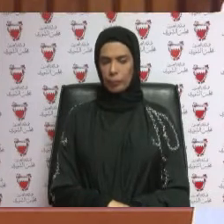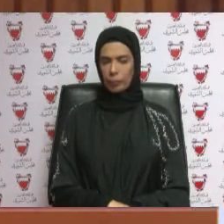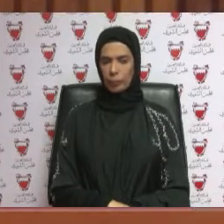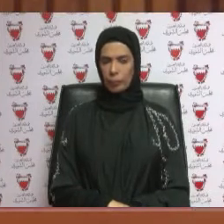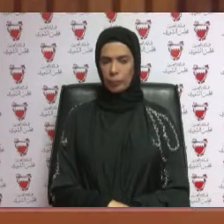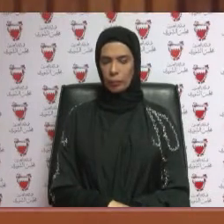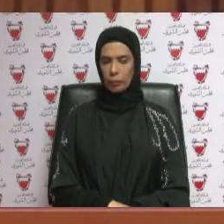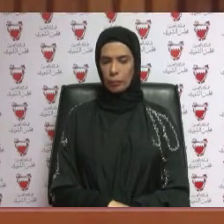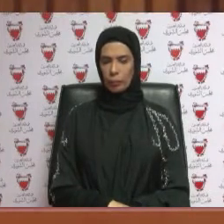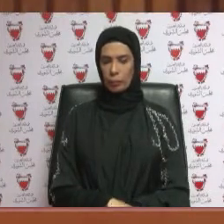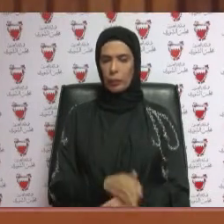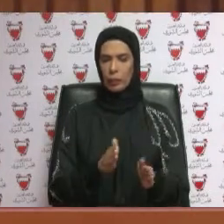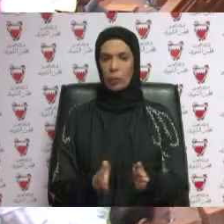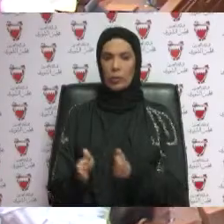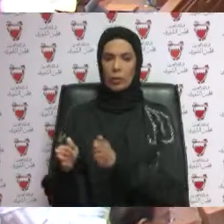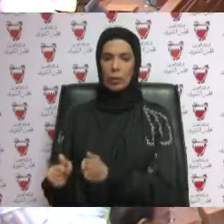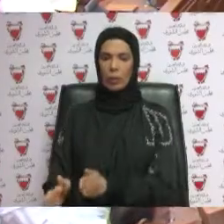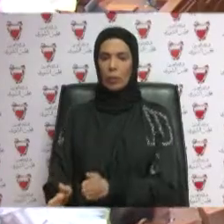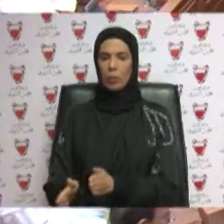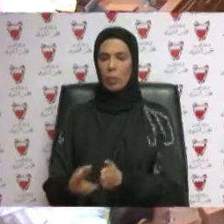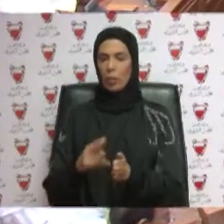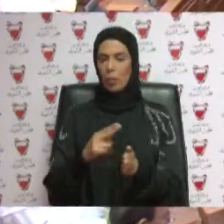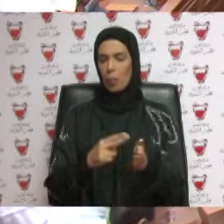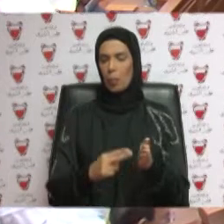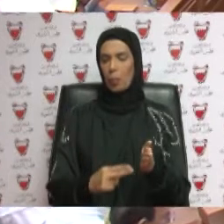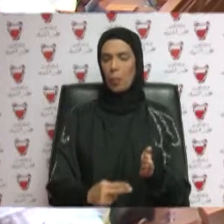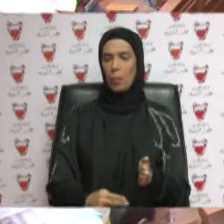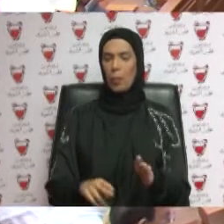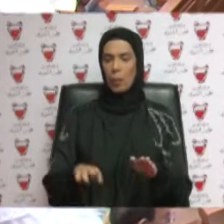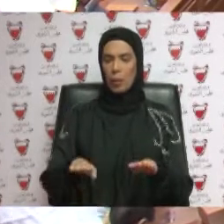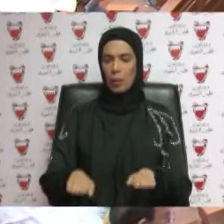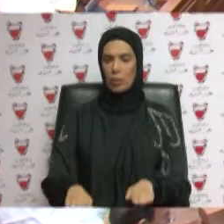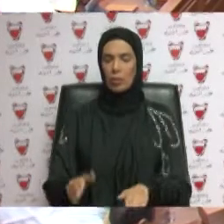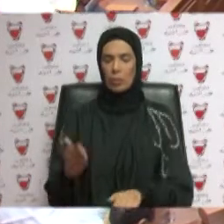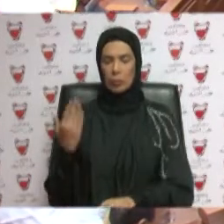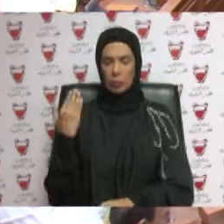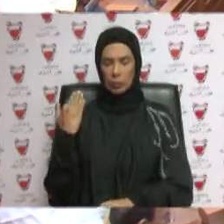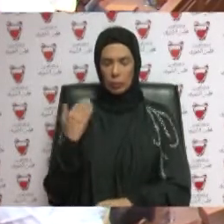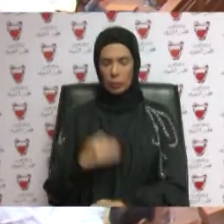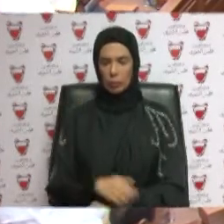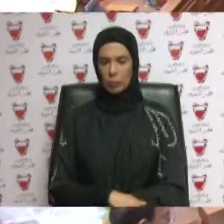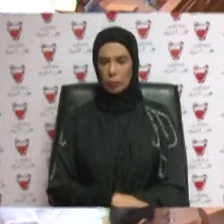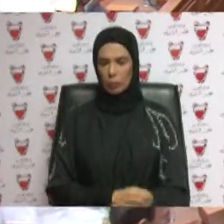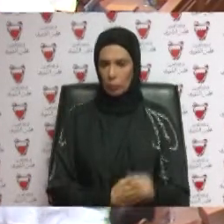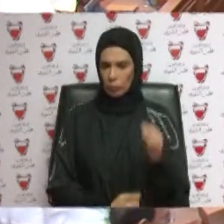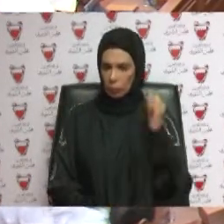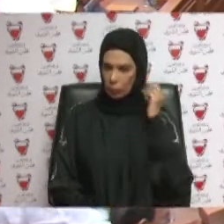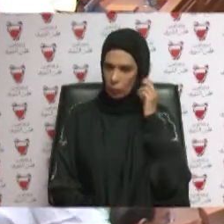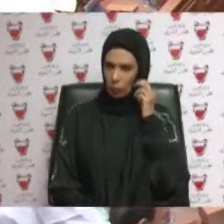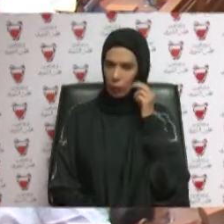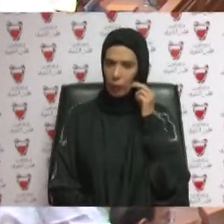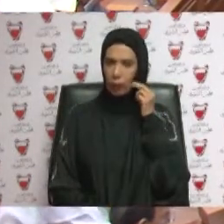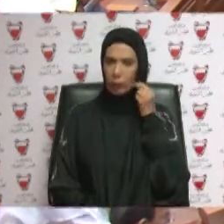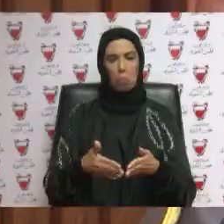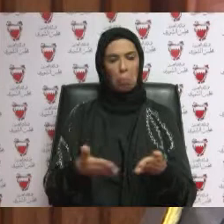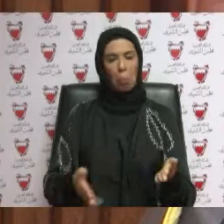شكرا جزيلا. ننتقل إلى التصديق على مضبطة الجلسة السابقة، فإذا هناك أي ملاحظات إذن تعتبر